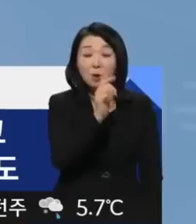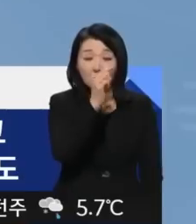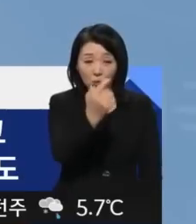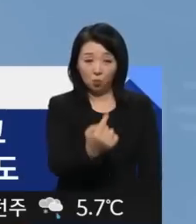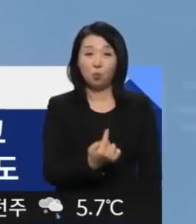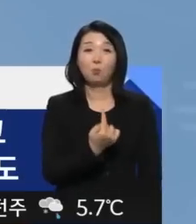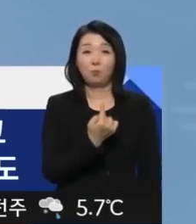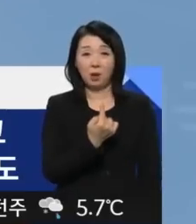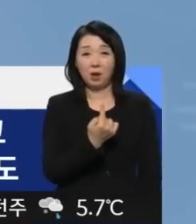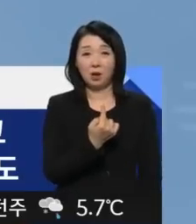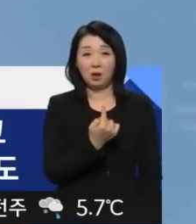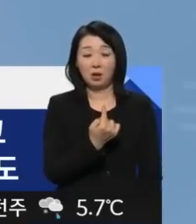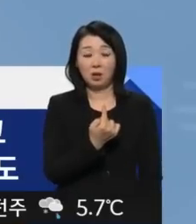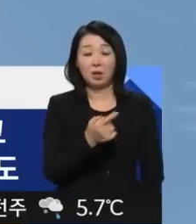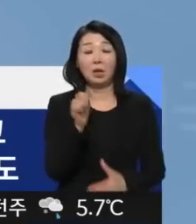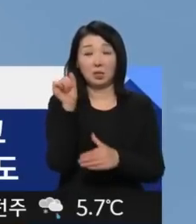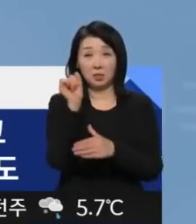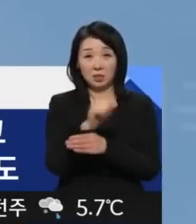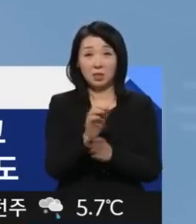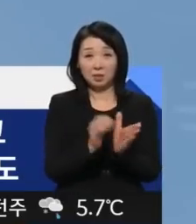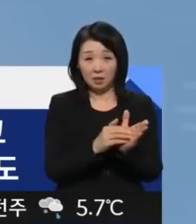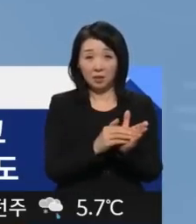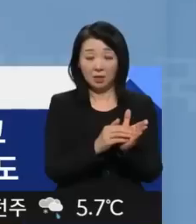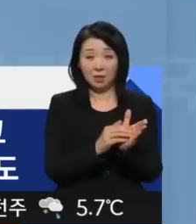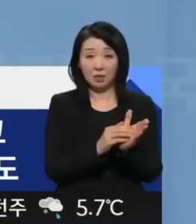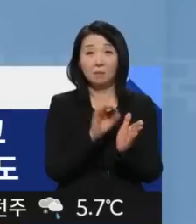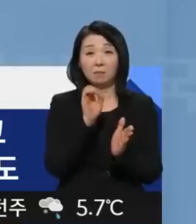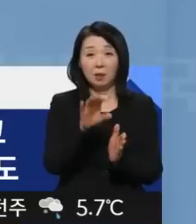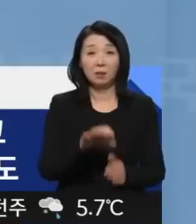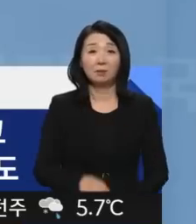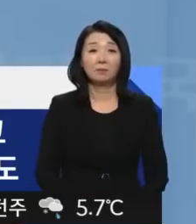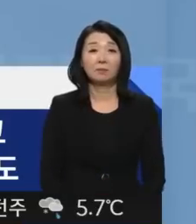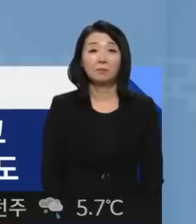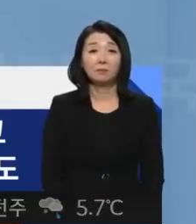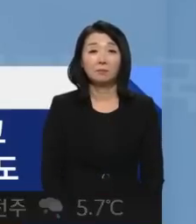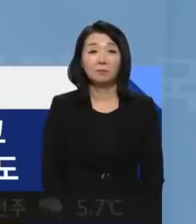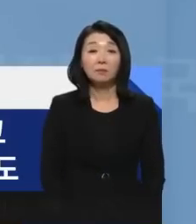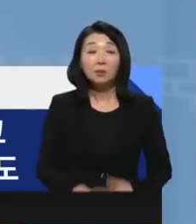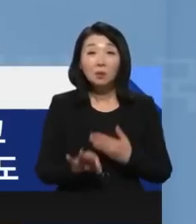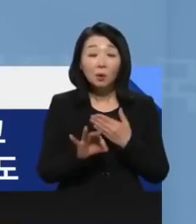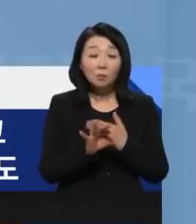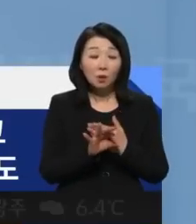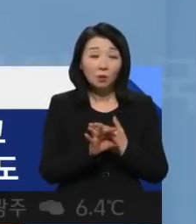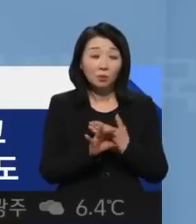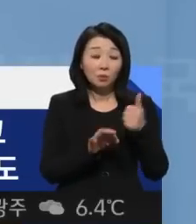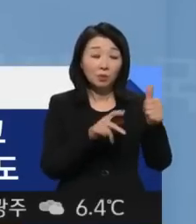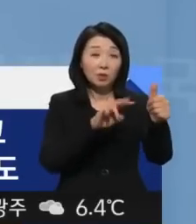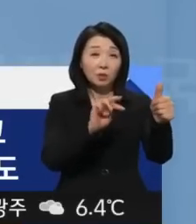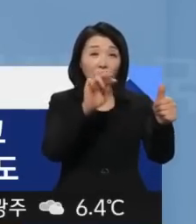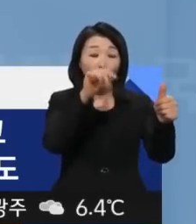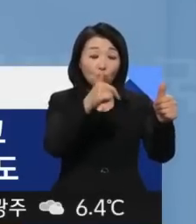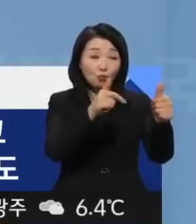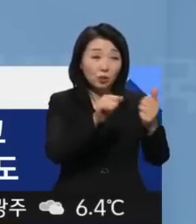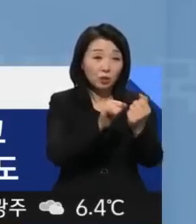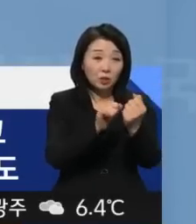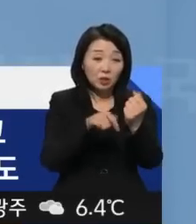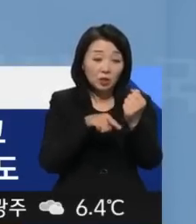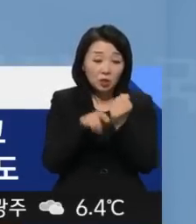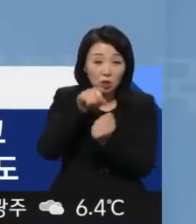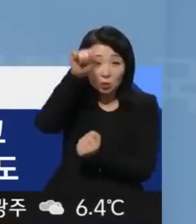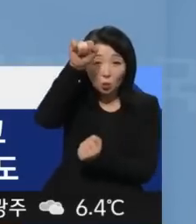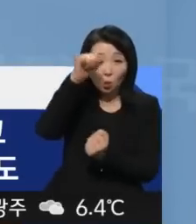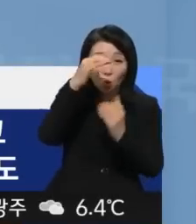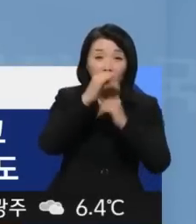받고 승인하셨다고 말씀하셨습니다. 그렇다면 서훈의 기소장에 나온